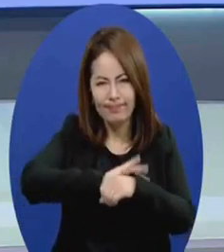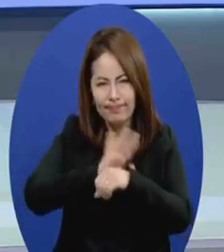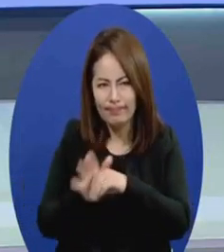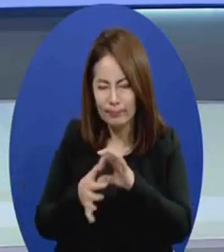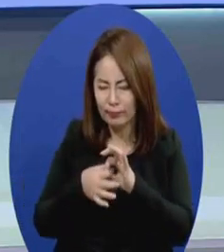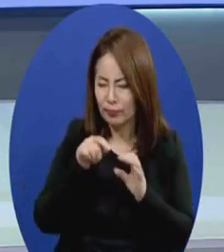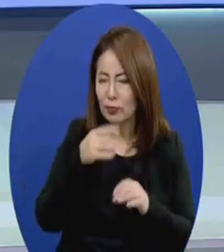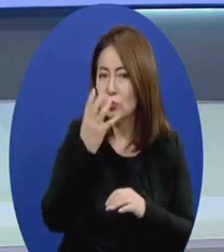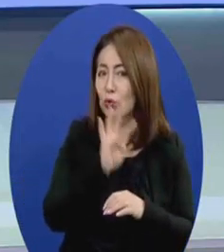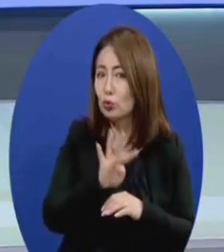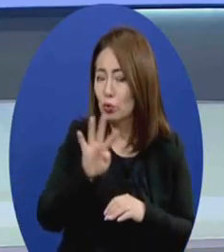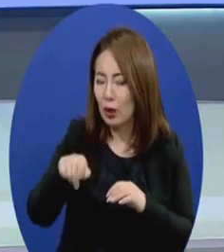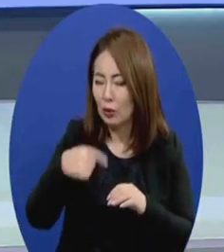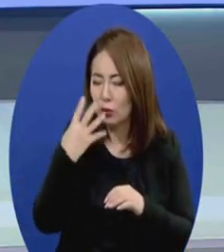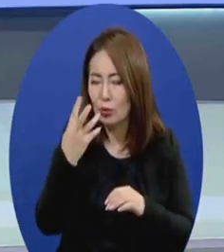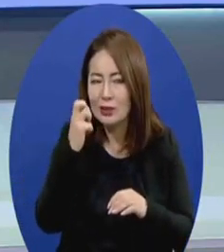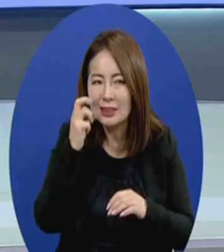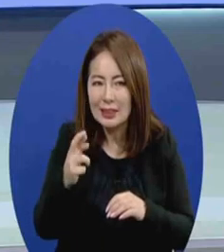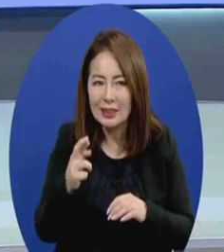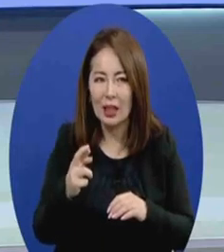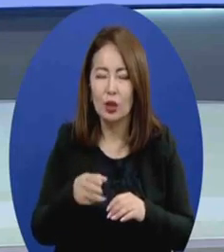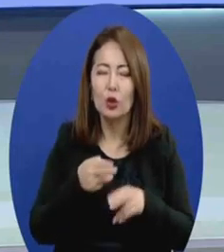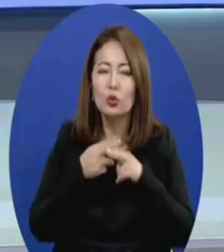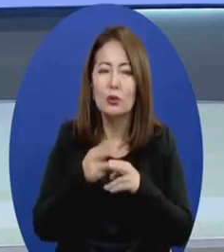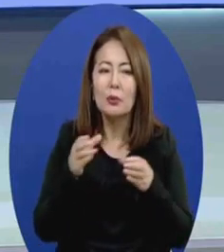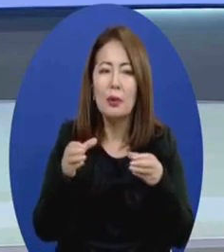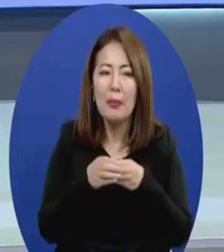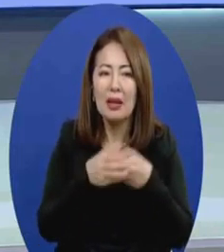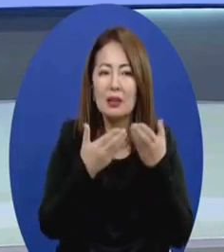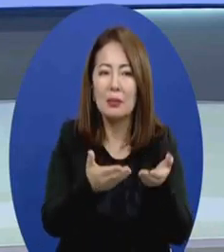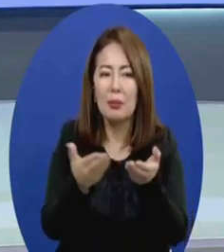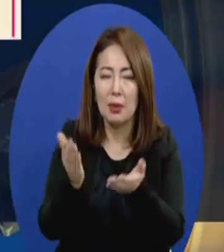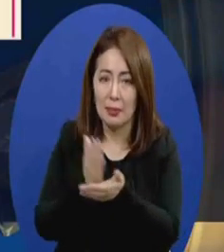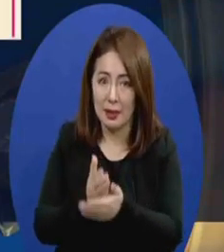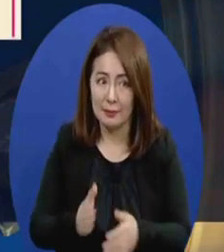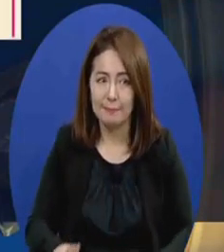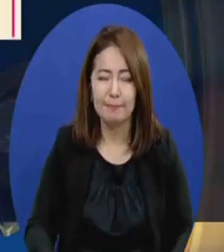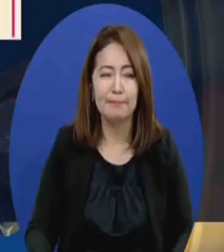сая төгрөгийн өртөг бүхий тусламжийн багцыг хүлээлгэн өгчээ.